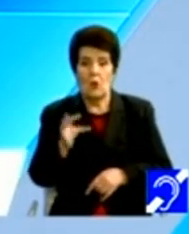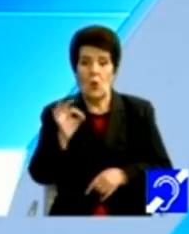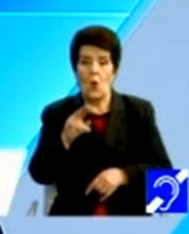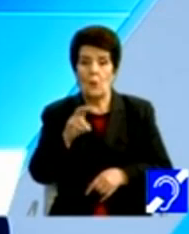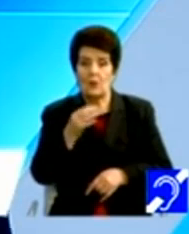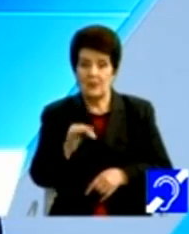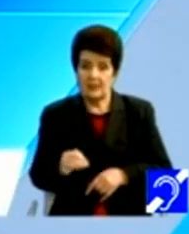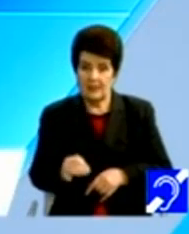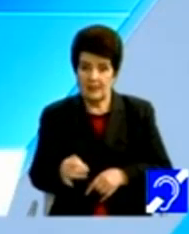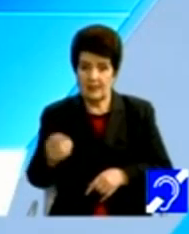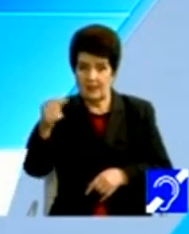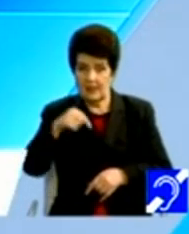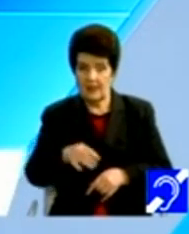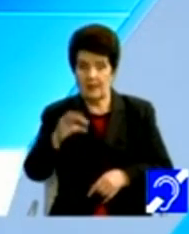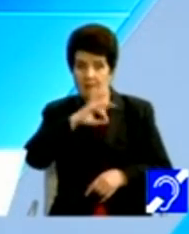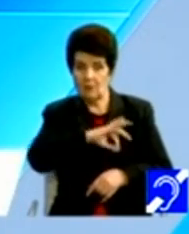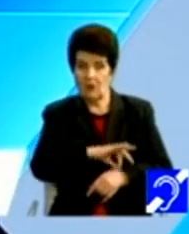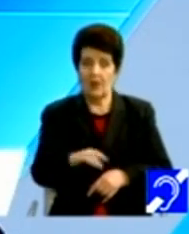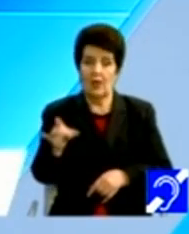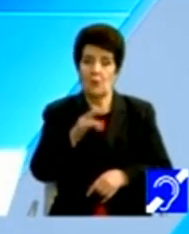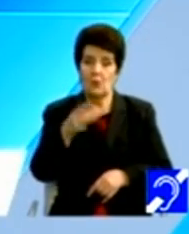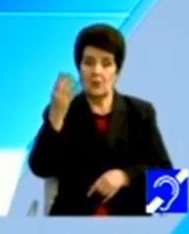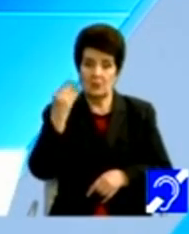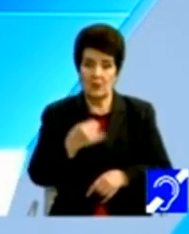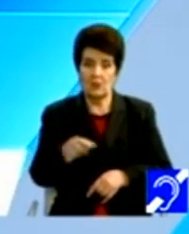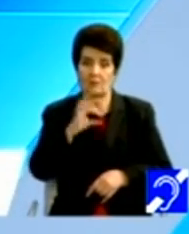externă în favoarea Republicii Moldova